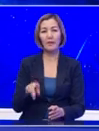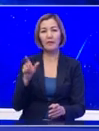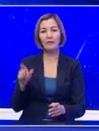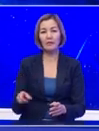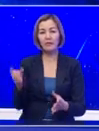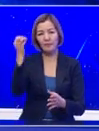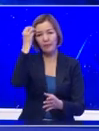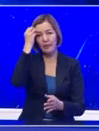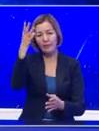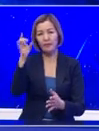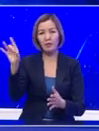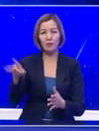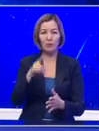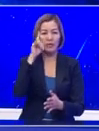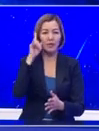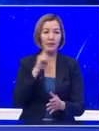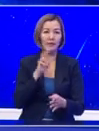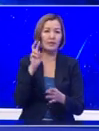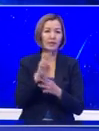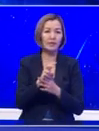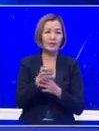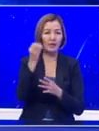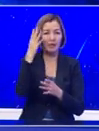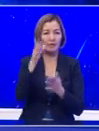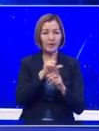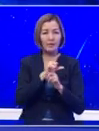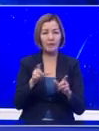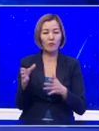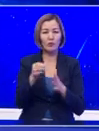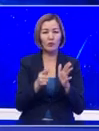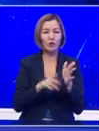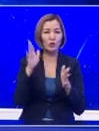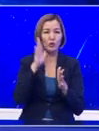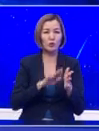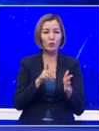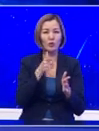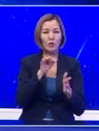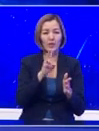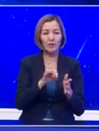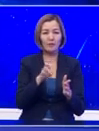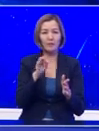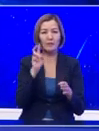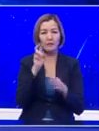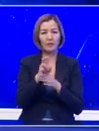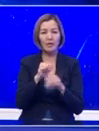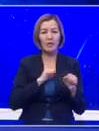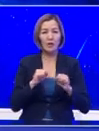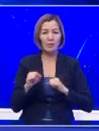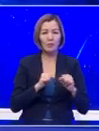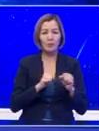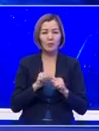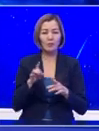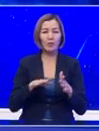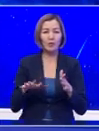министр просвещения Республики Казахстан посетил объекты образования области Жетісу. Гани Бейсенбаев, прибывший с рабочим визитом в